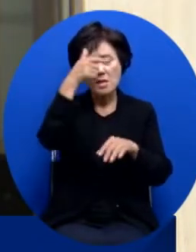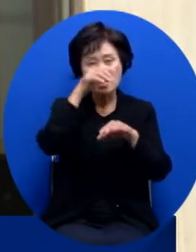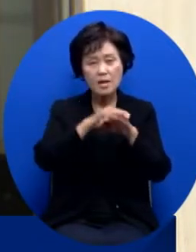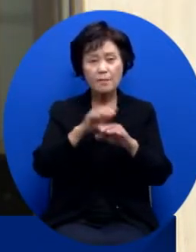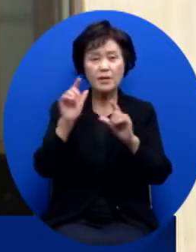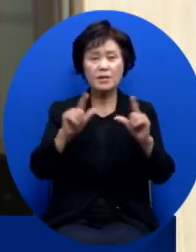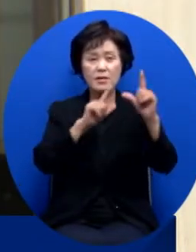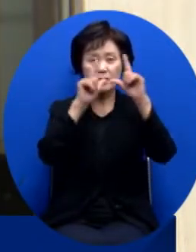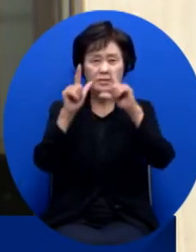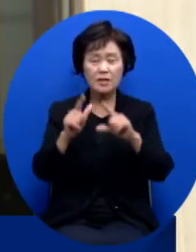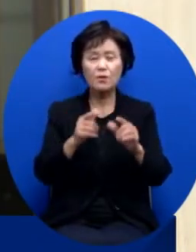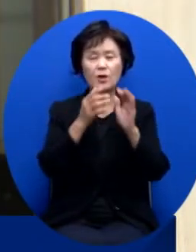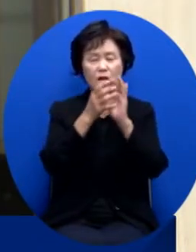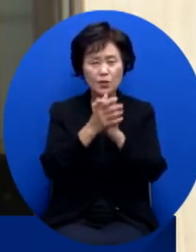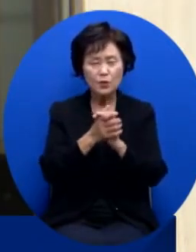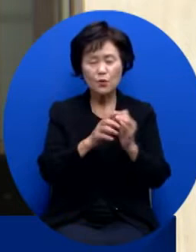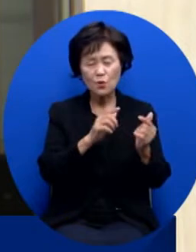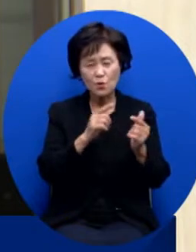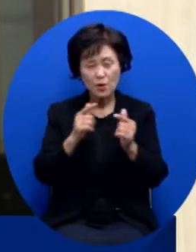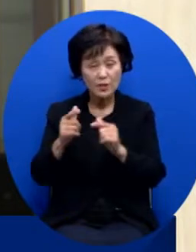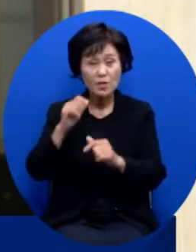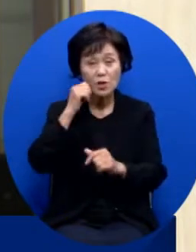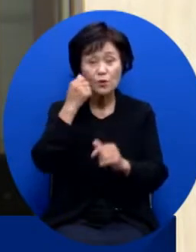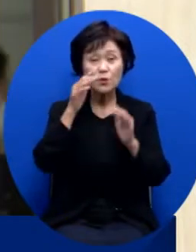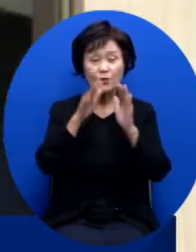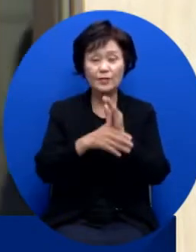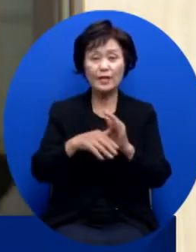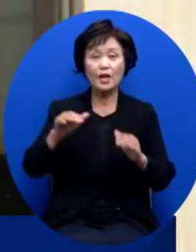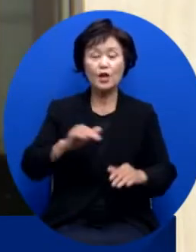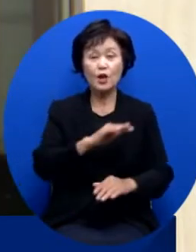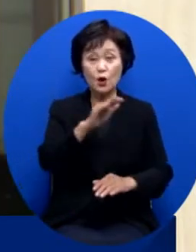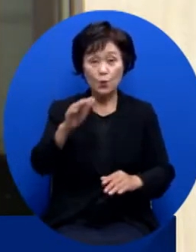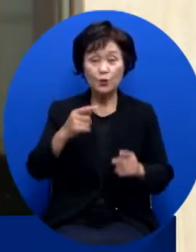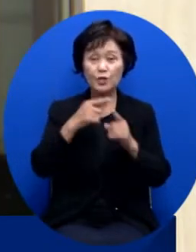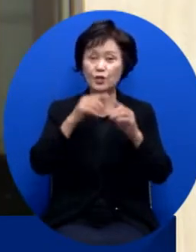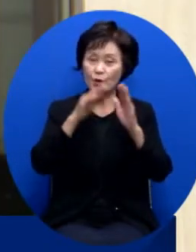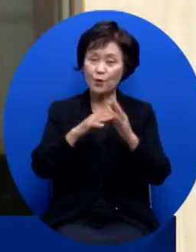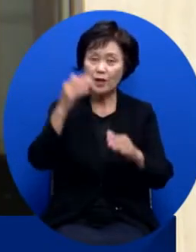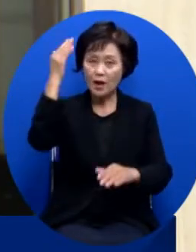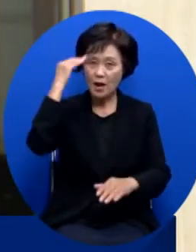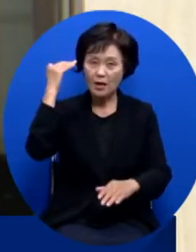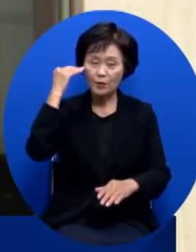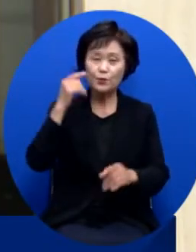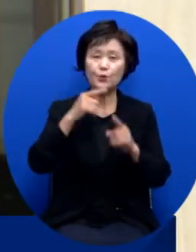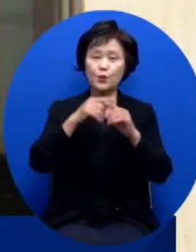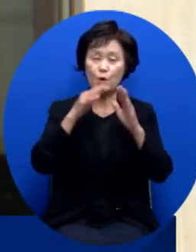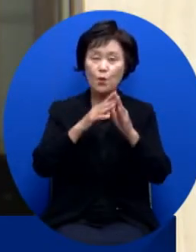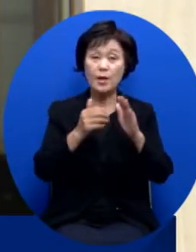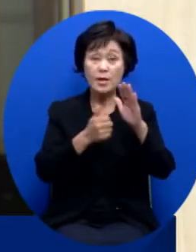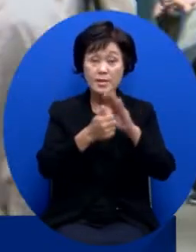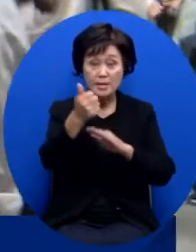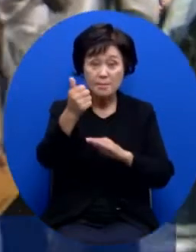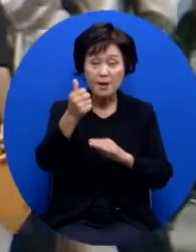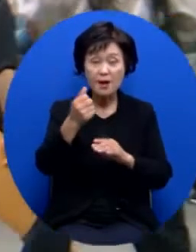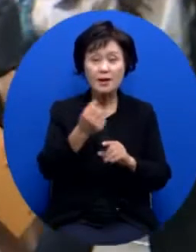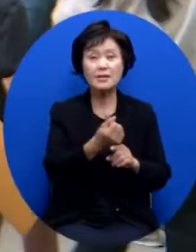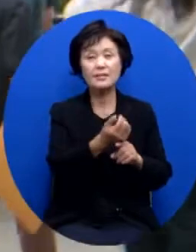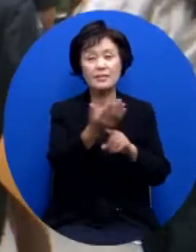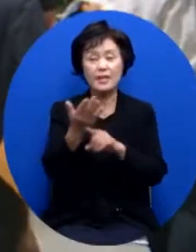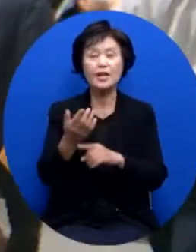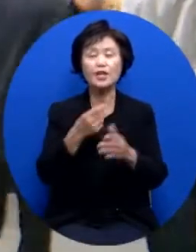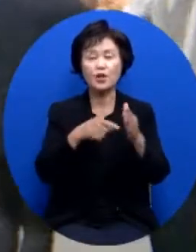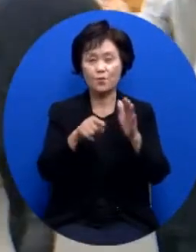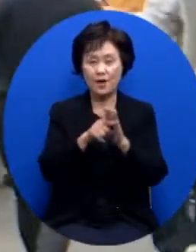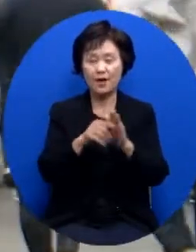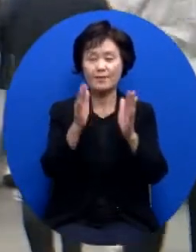생활도 우리 동탄 시온교회가 한국교회 희망이 되어보자. 할 수 있다.